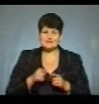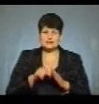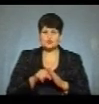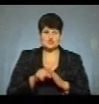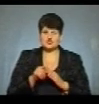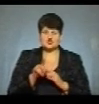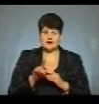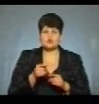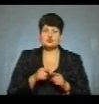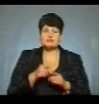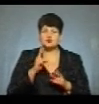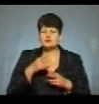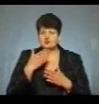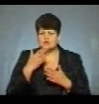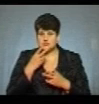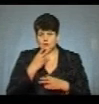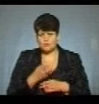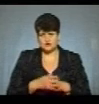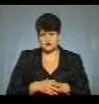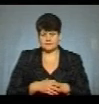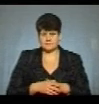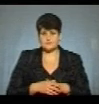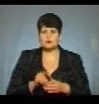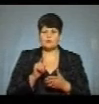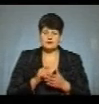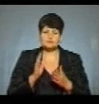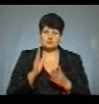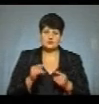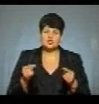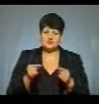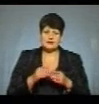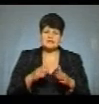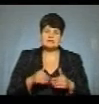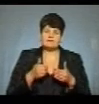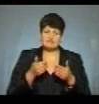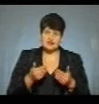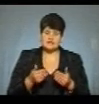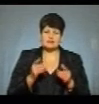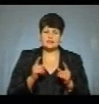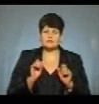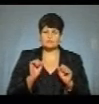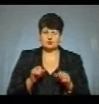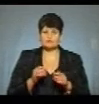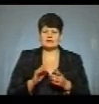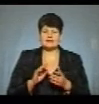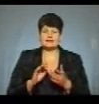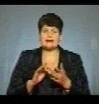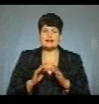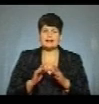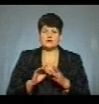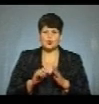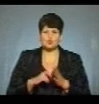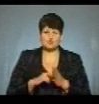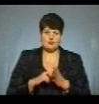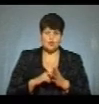що хтось його прочитає чи побачить. Тобто повинно бути чітке звернення, навіть може бути звернення на електронну пошту,